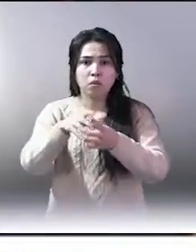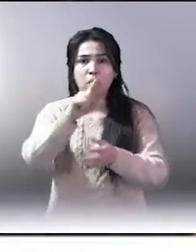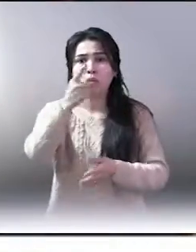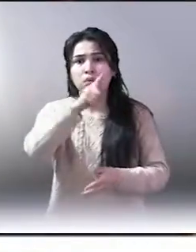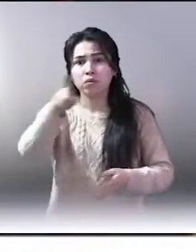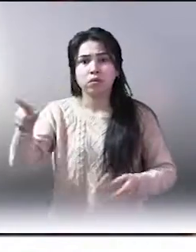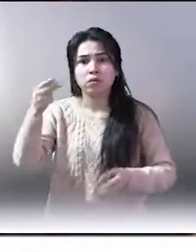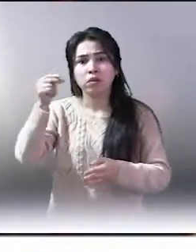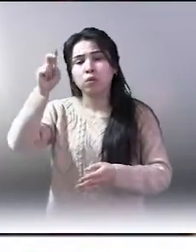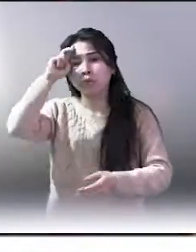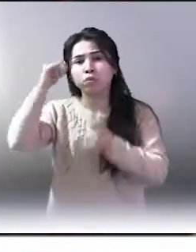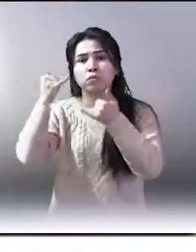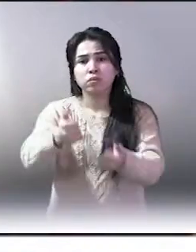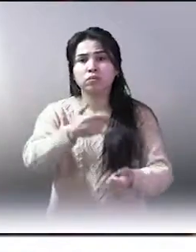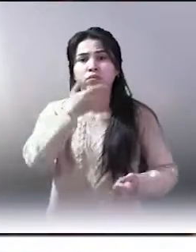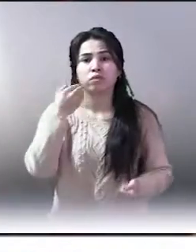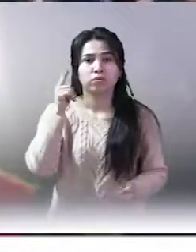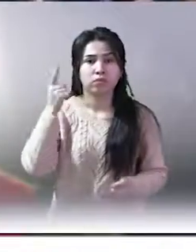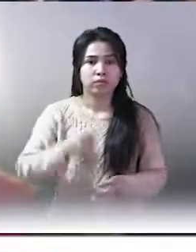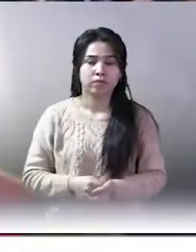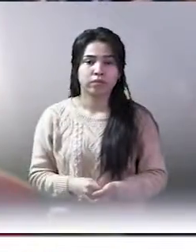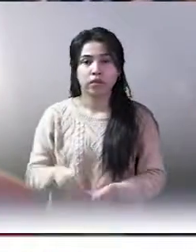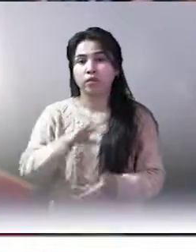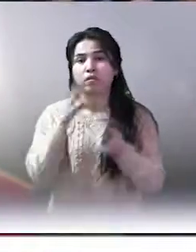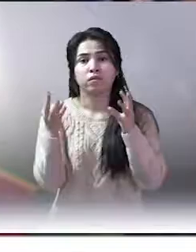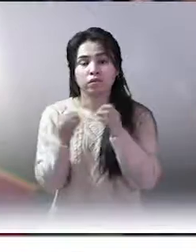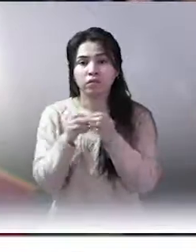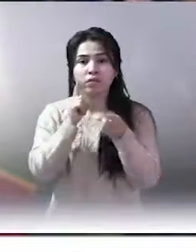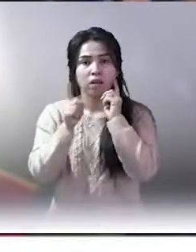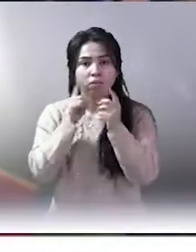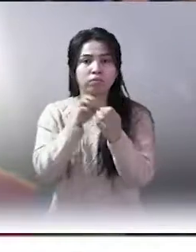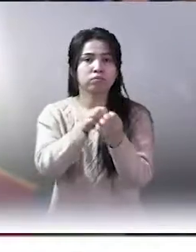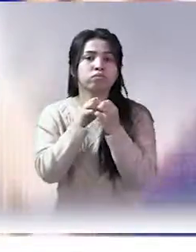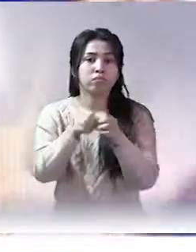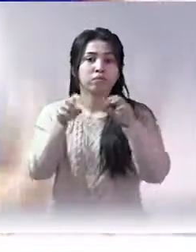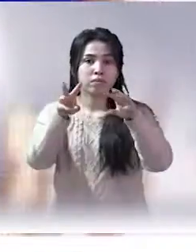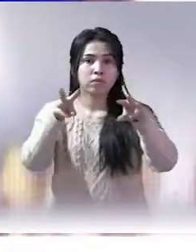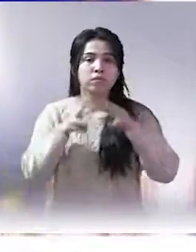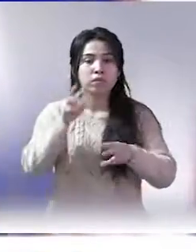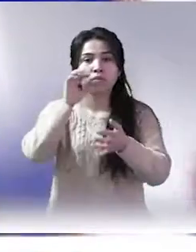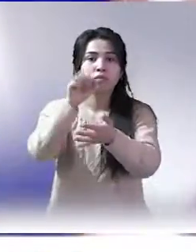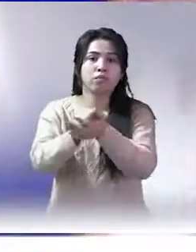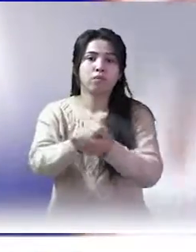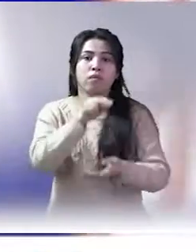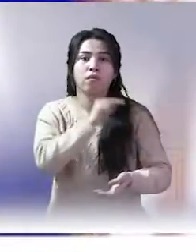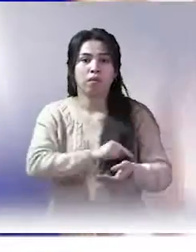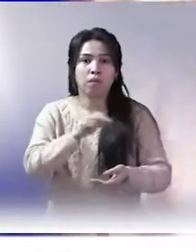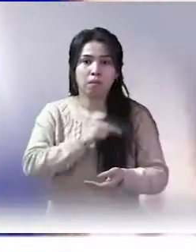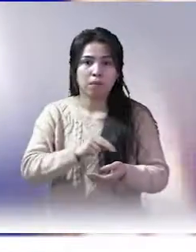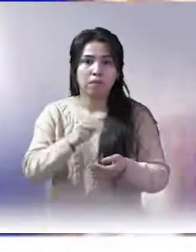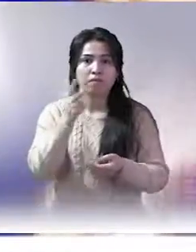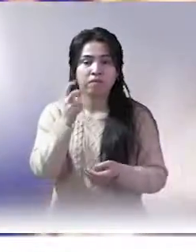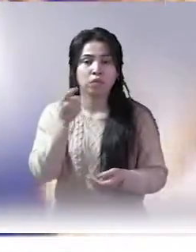они не возьмут деньги у государства? Подводя итоги совещания, аким области Аскар Мырзахметов отметил, что работы